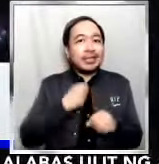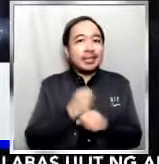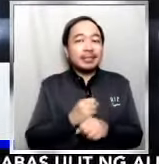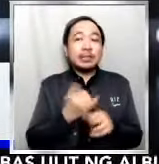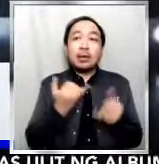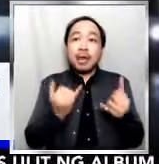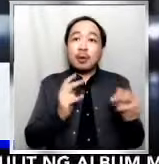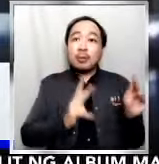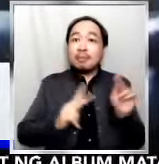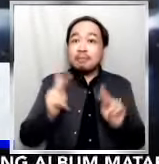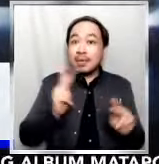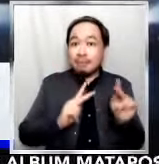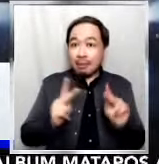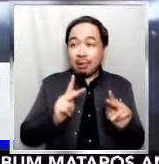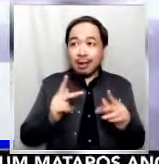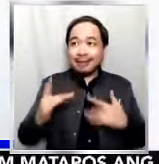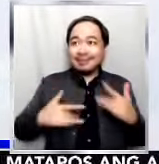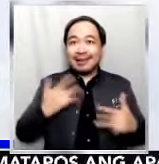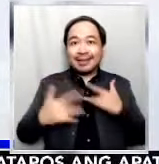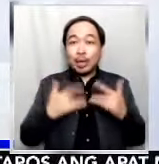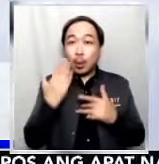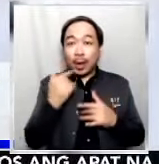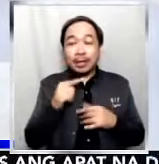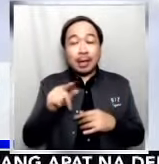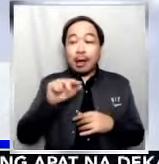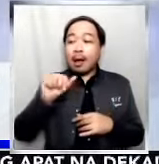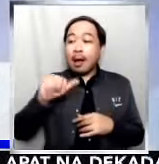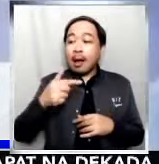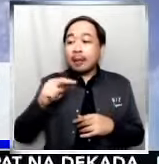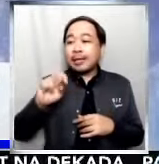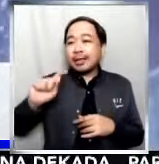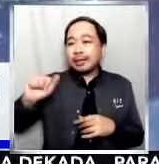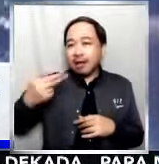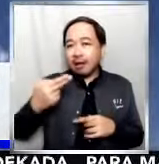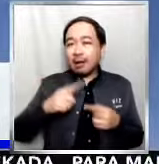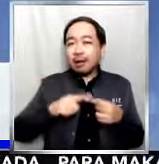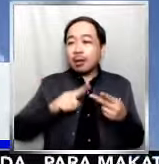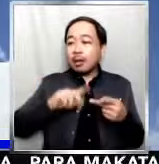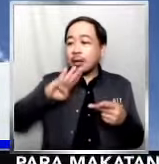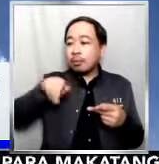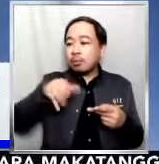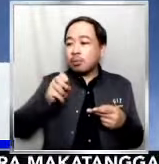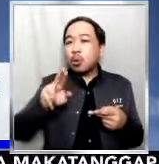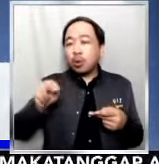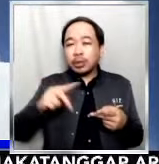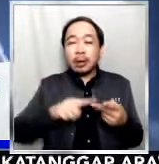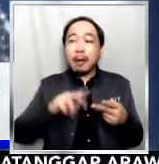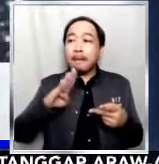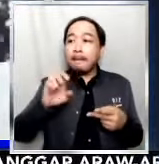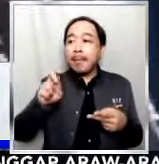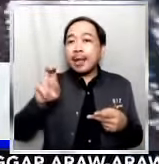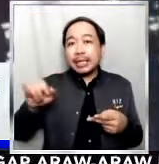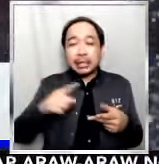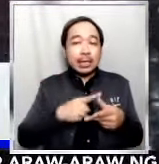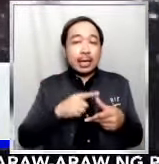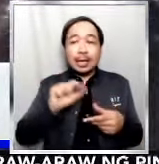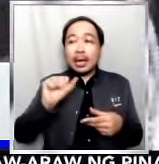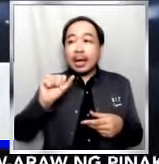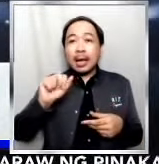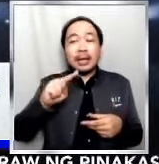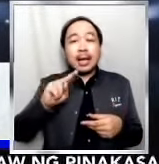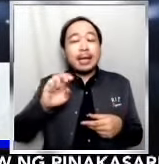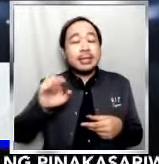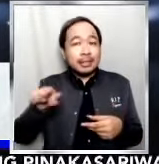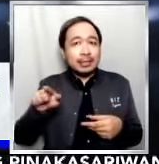sina Agneta, Bjorn, Benny at Annie Fried sa isang virtual concert, ang ABBA Voyage